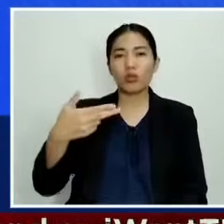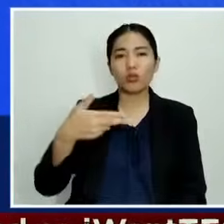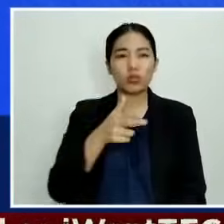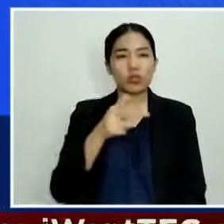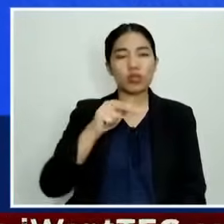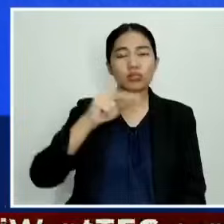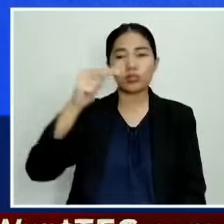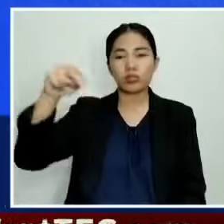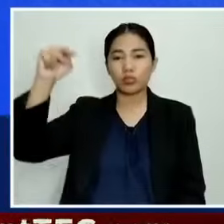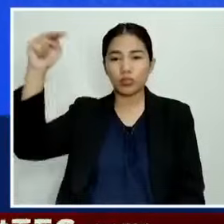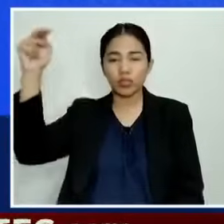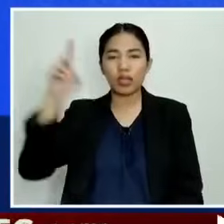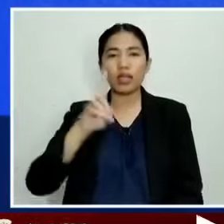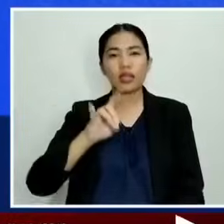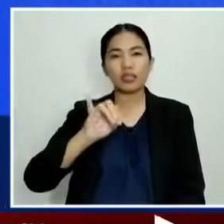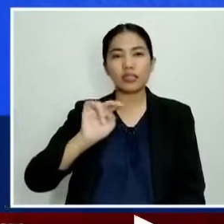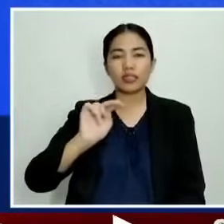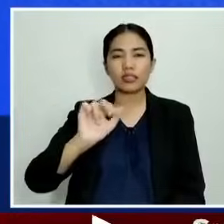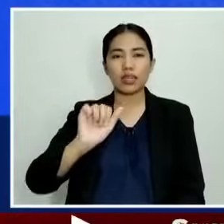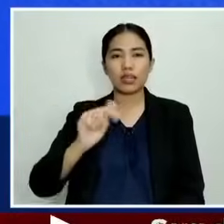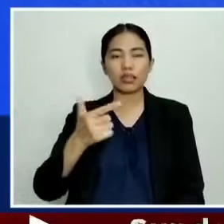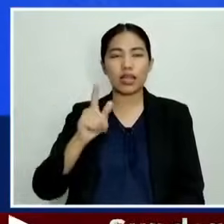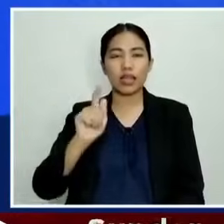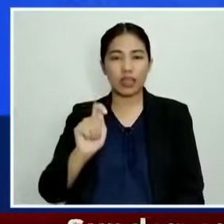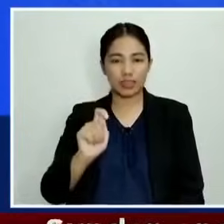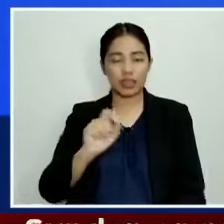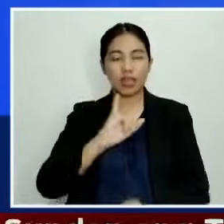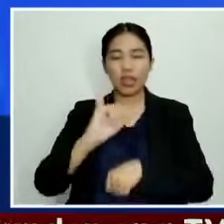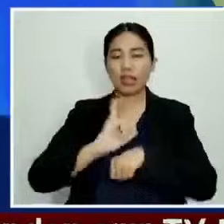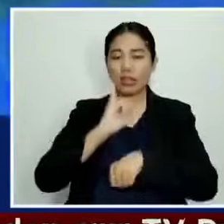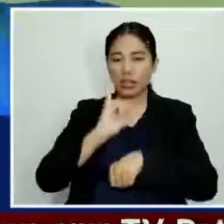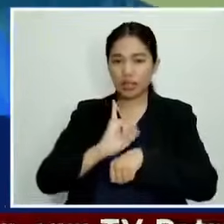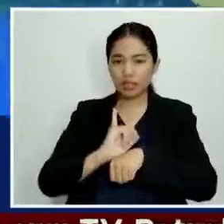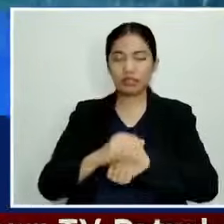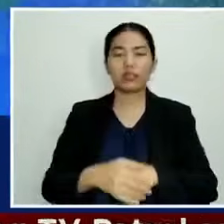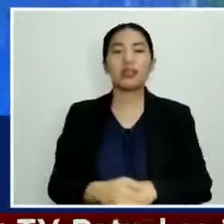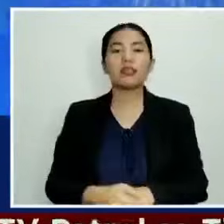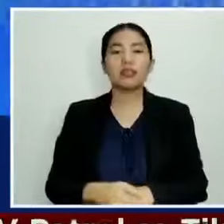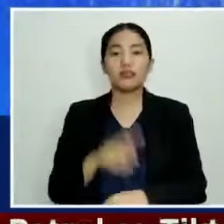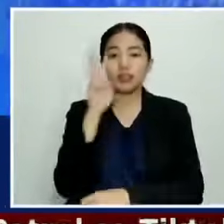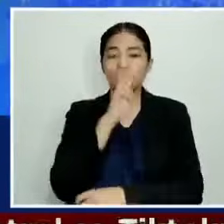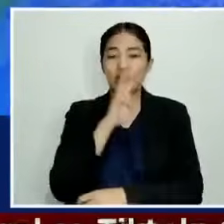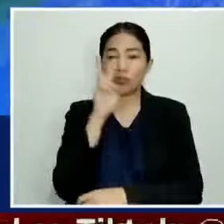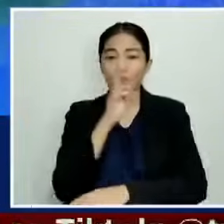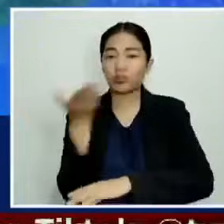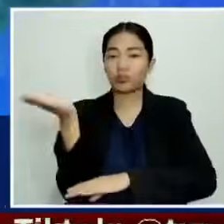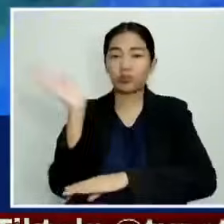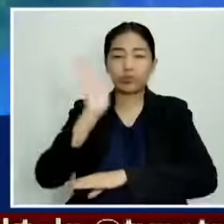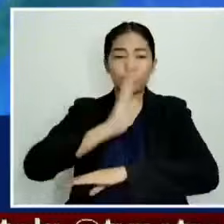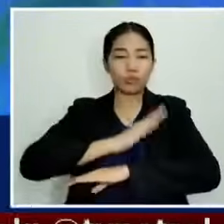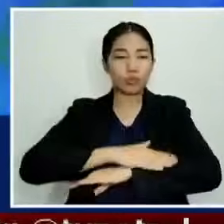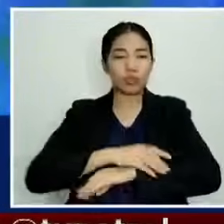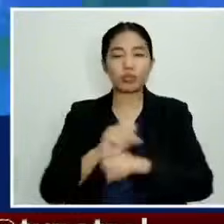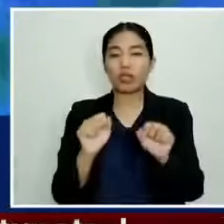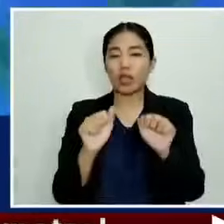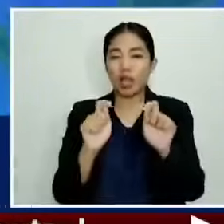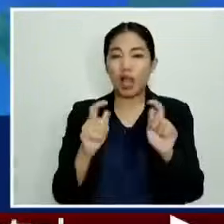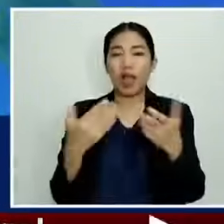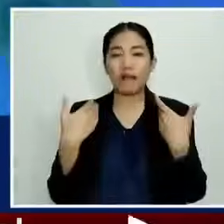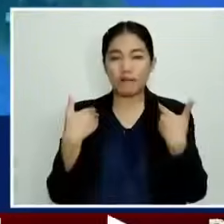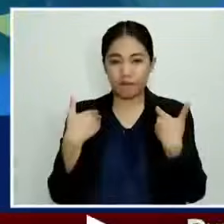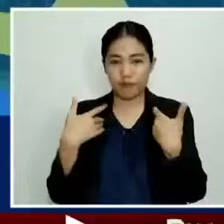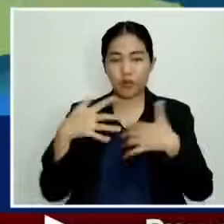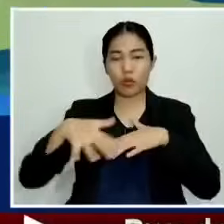at Lanao Provinces. Sa Visayas, maghapon ng Sabado, maulan sa malaking bahagi pero mababawasan